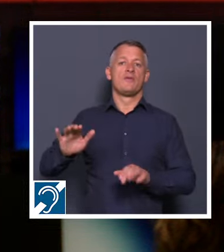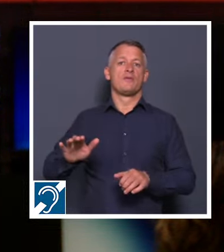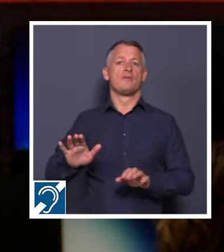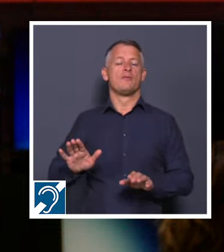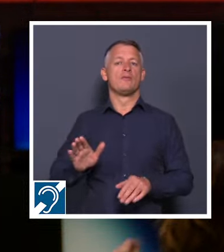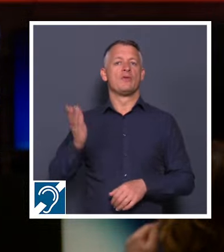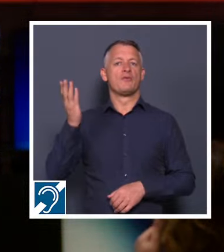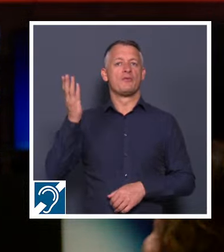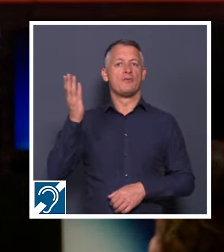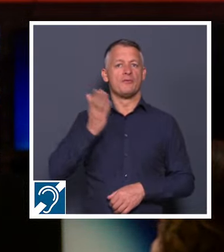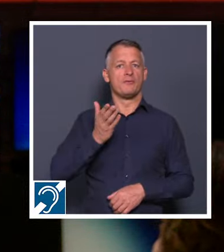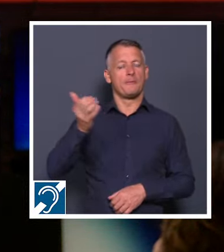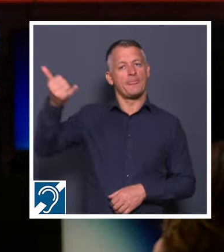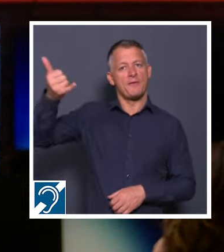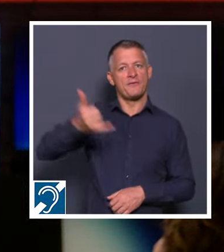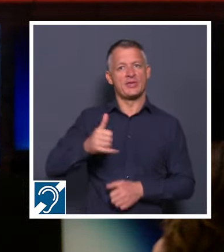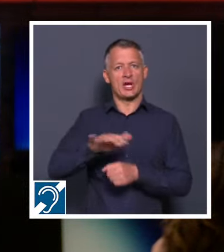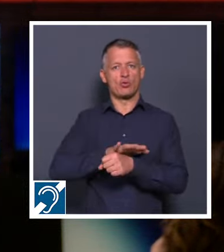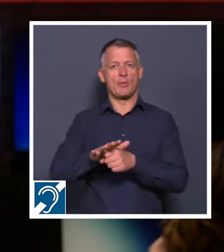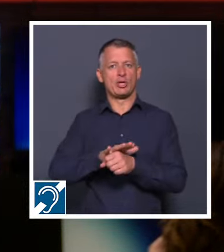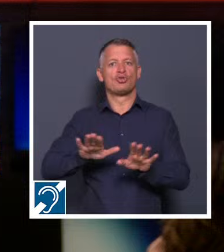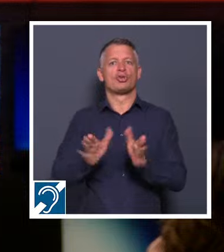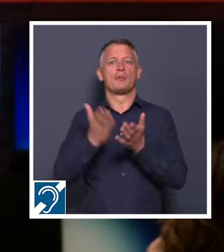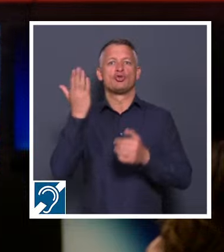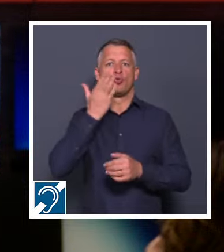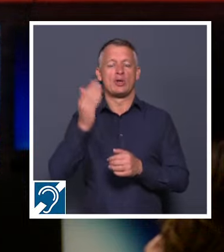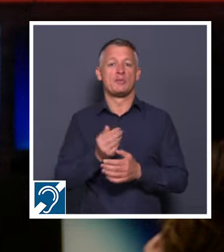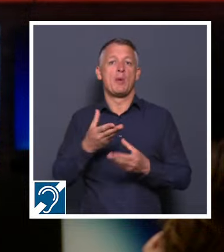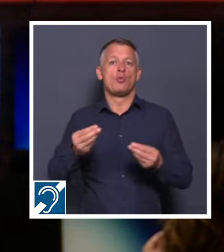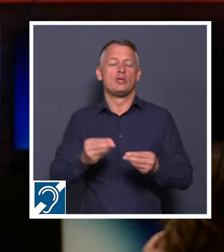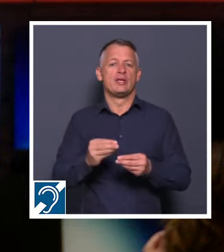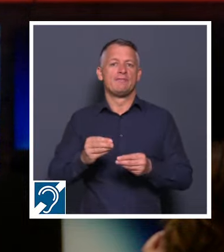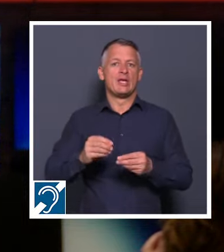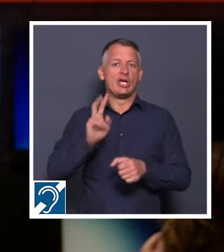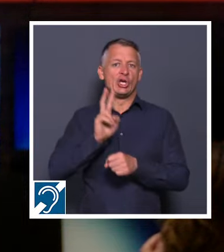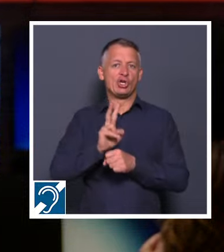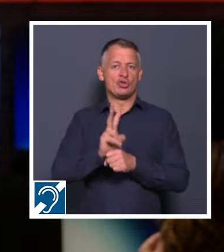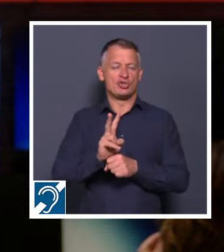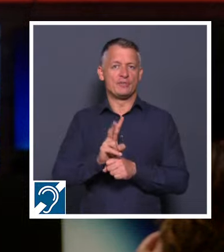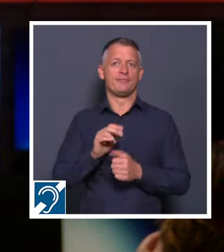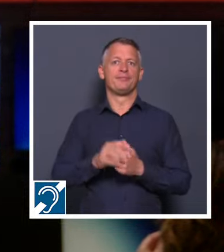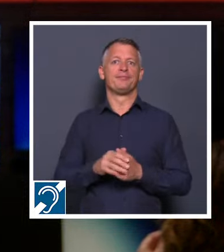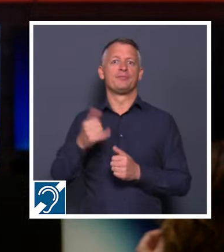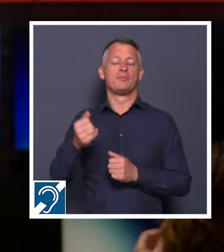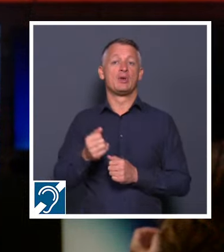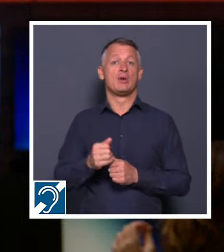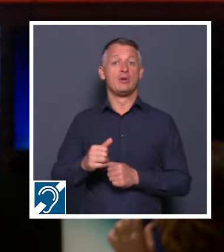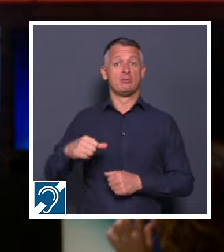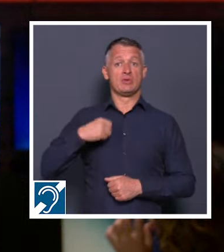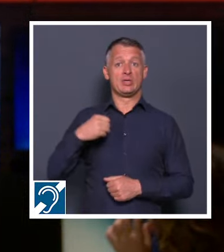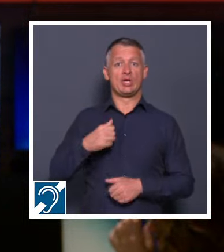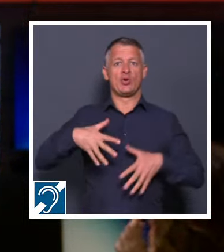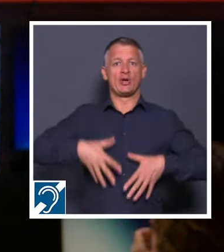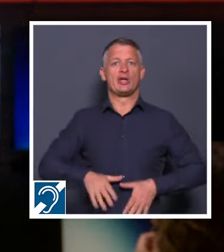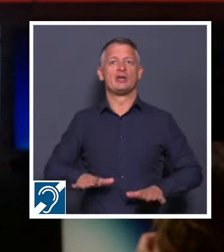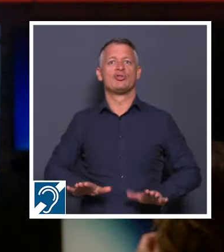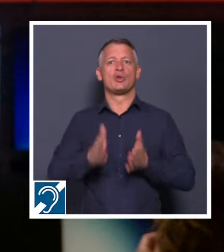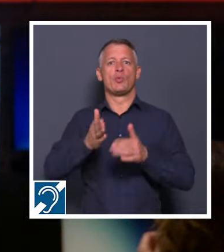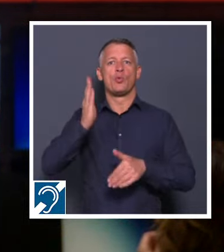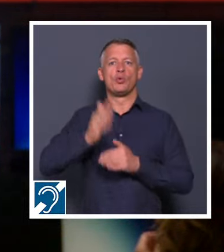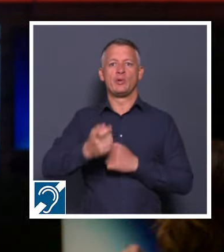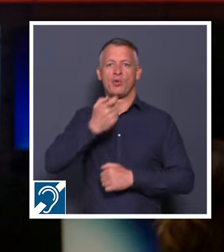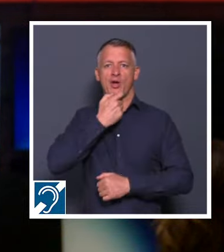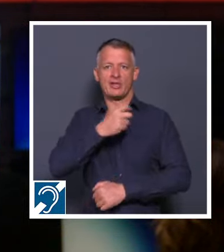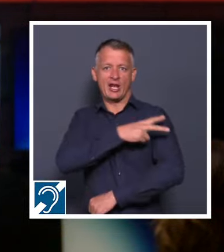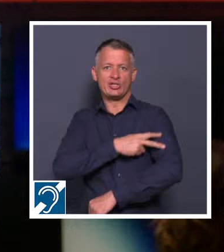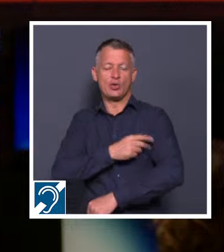reînceperea școlii, dar cu mult mai multe griji în țara atacată de armata Moscovei. Adolescenții ucraineni încep ultimul an de liceu, cu gândul